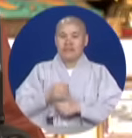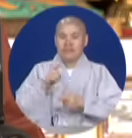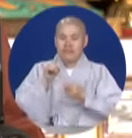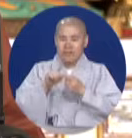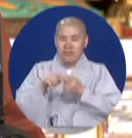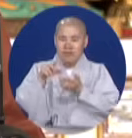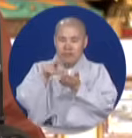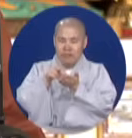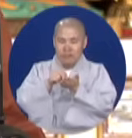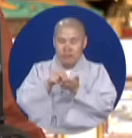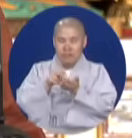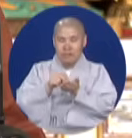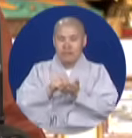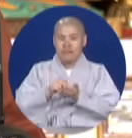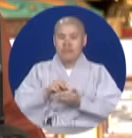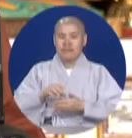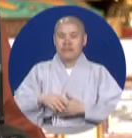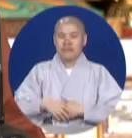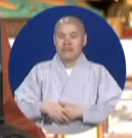문제입니다.